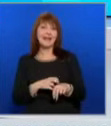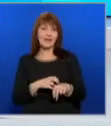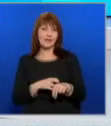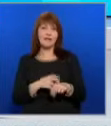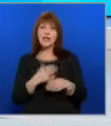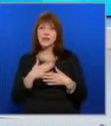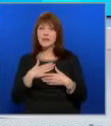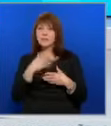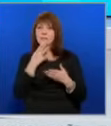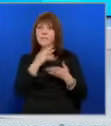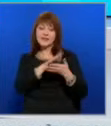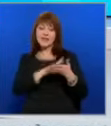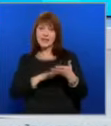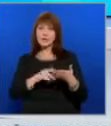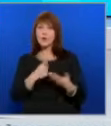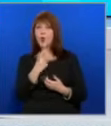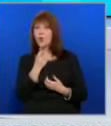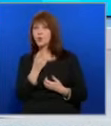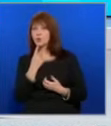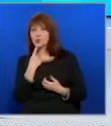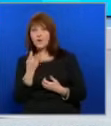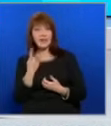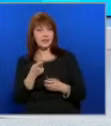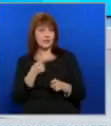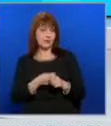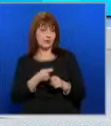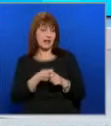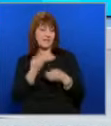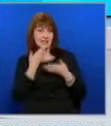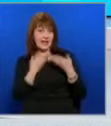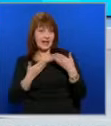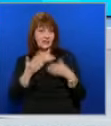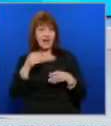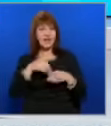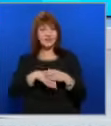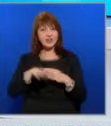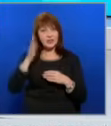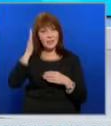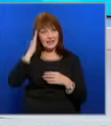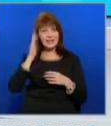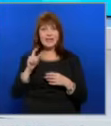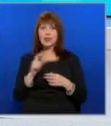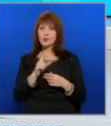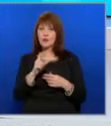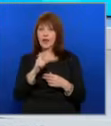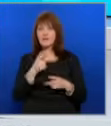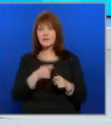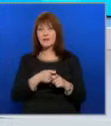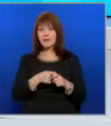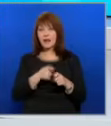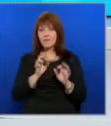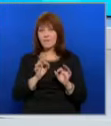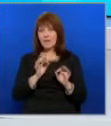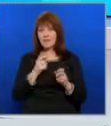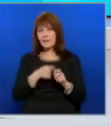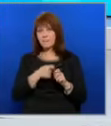думите му има текстове и условия, по които и в момента се водят разговори. Вътрешният министър Калин Стоянов води разговори в